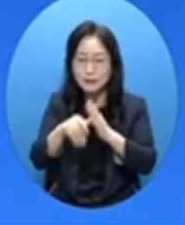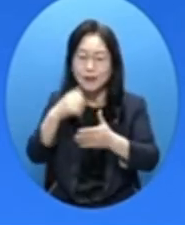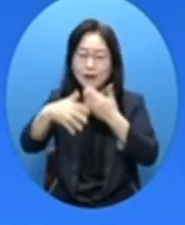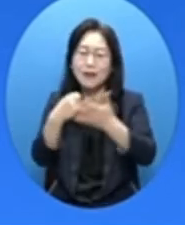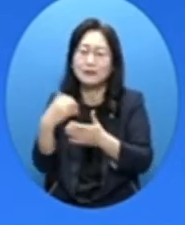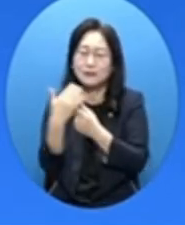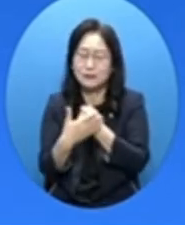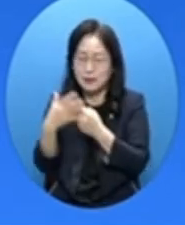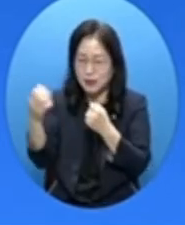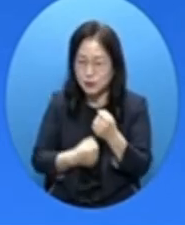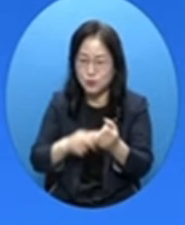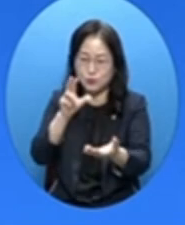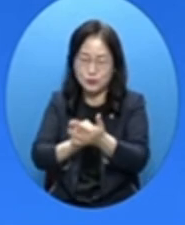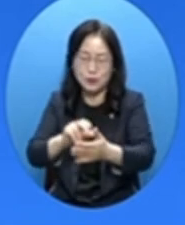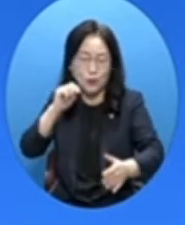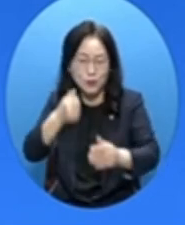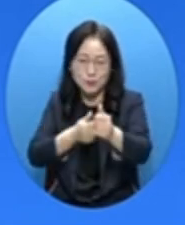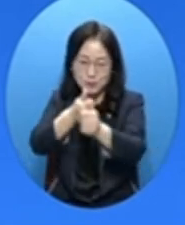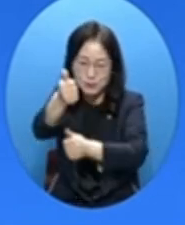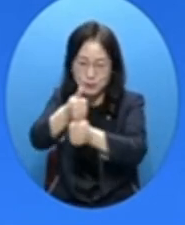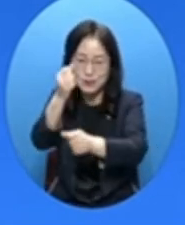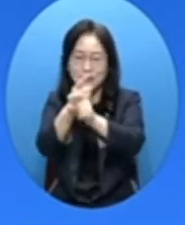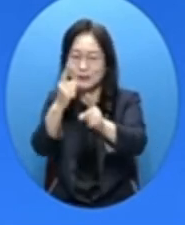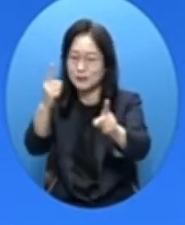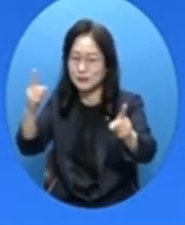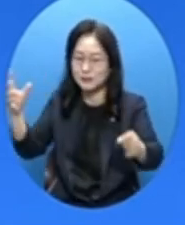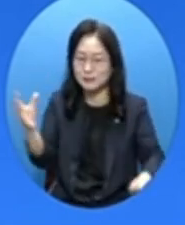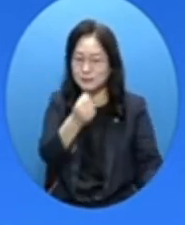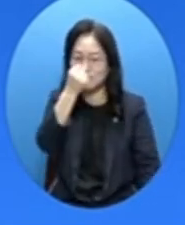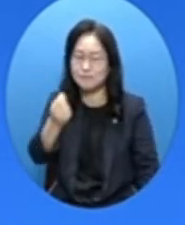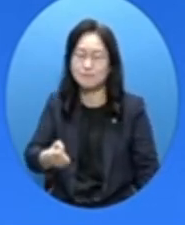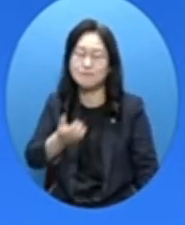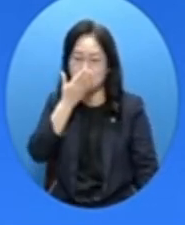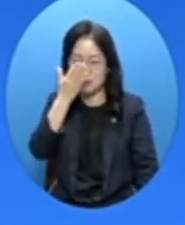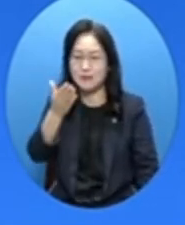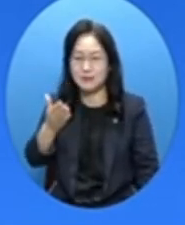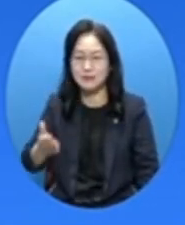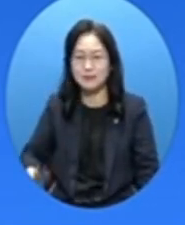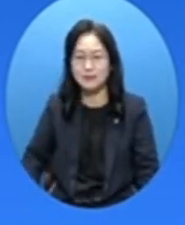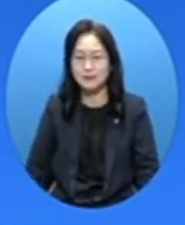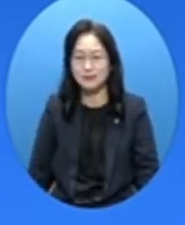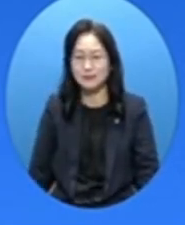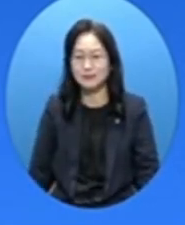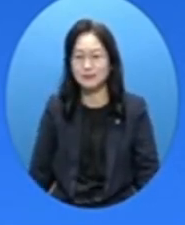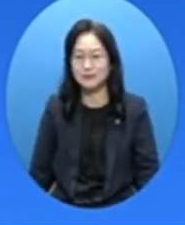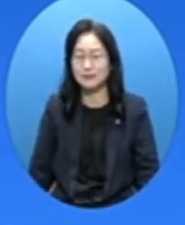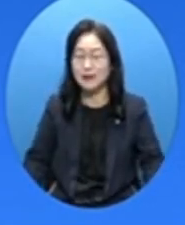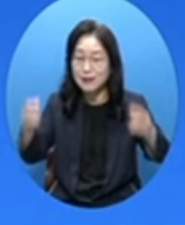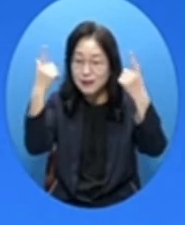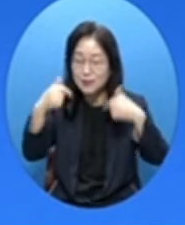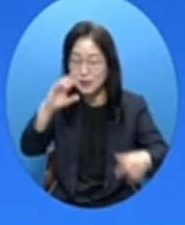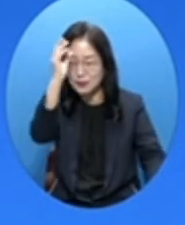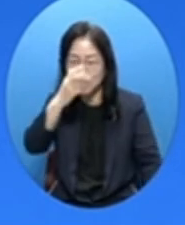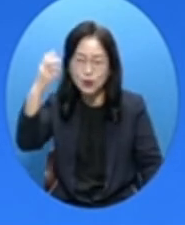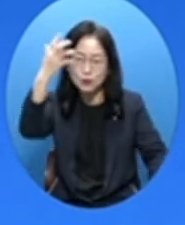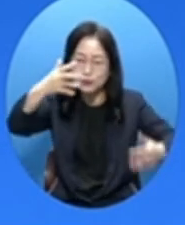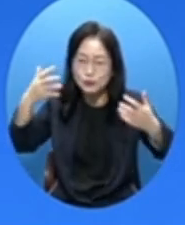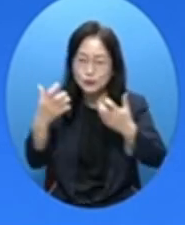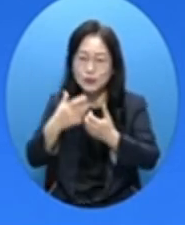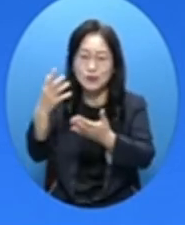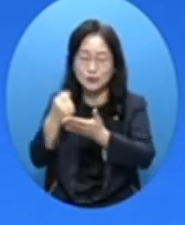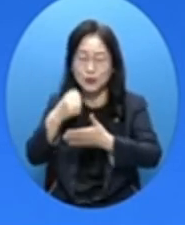모두 먼저 어림을 이겨내고 승리의 삶을 살아갈 수 있게 되는 것입니다 날마다 소녀로 충만하여서